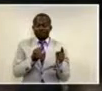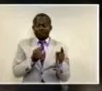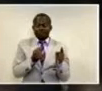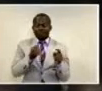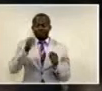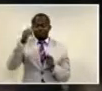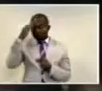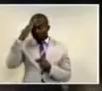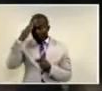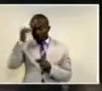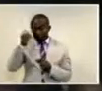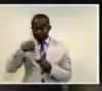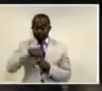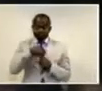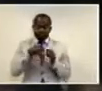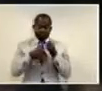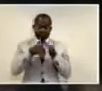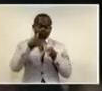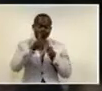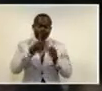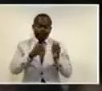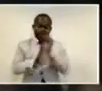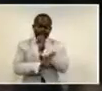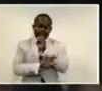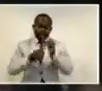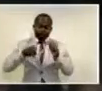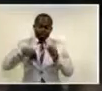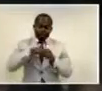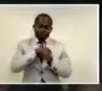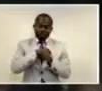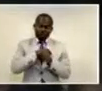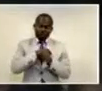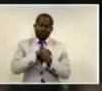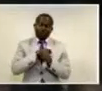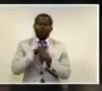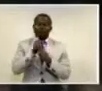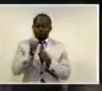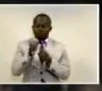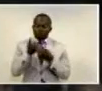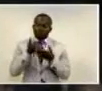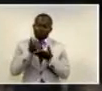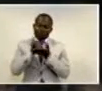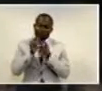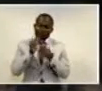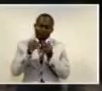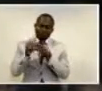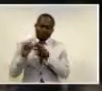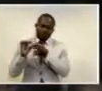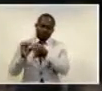uko twubaka igihugu cyacu uko tubanisha abaturage